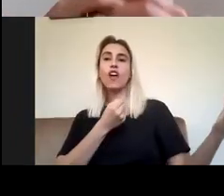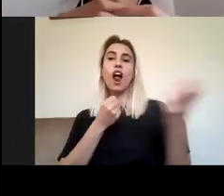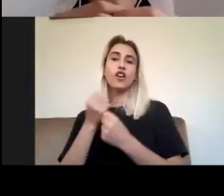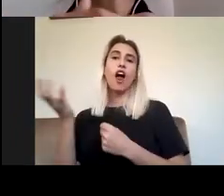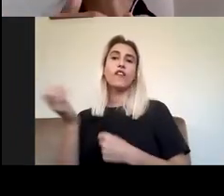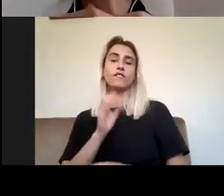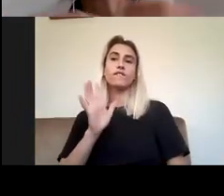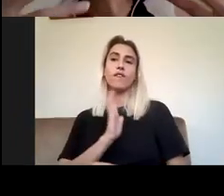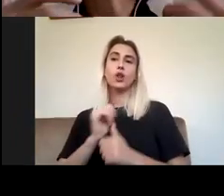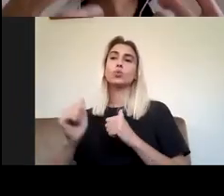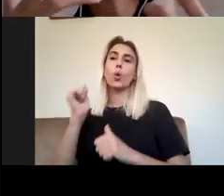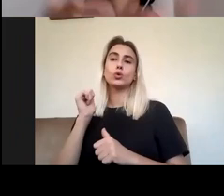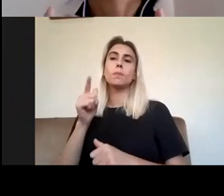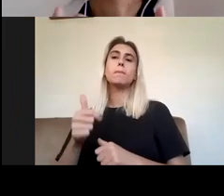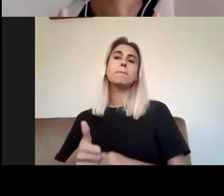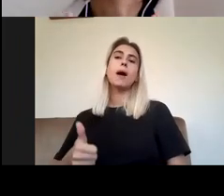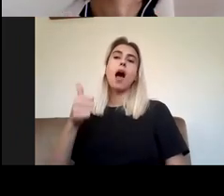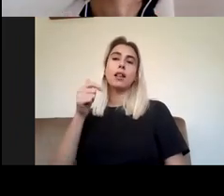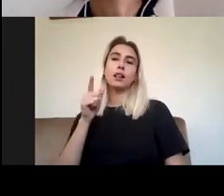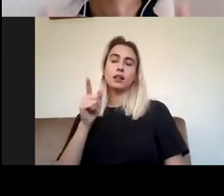Tabii burada ne var? Bakanlığın